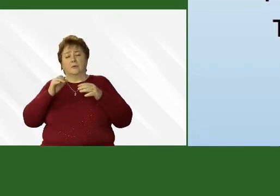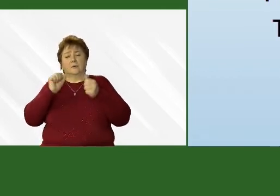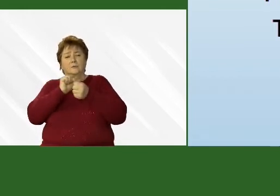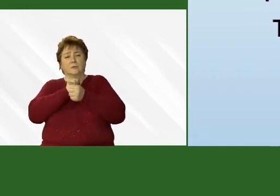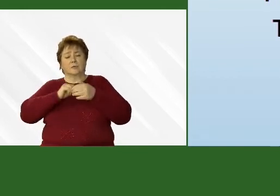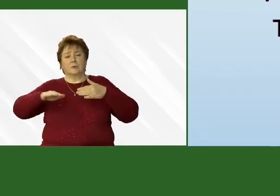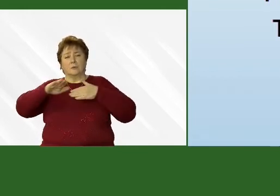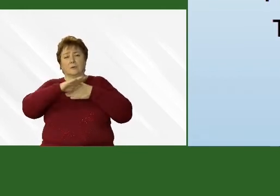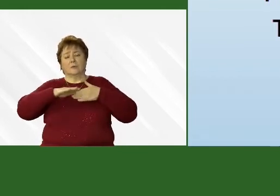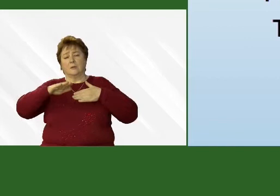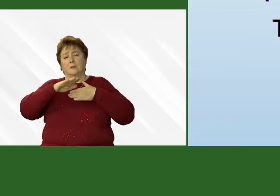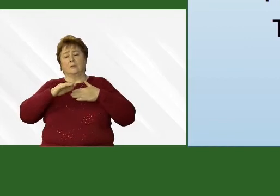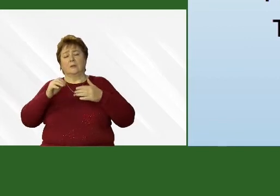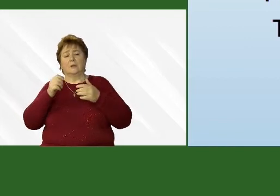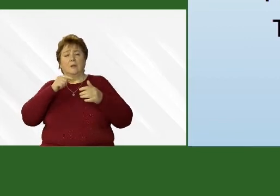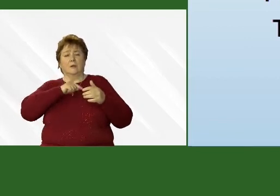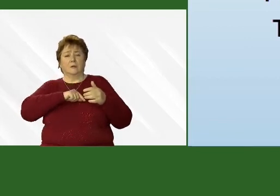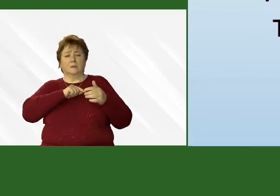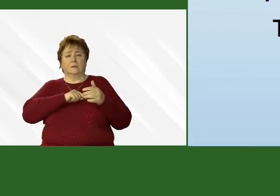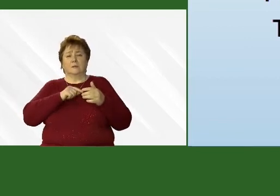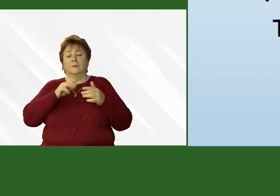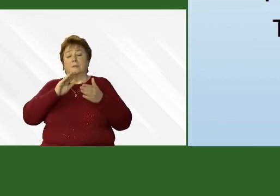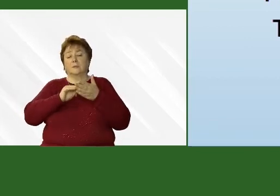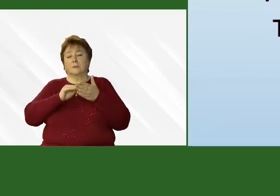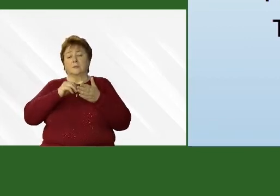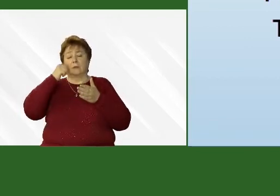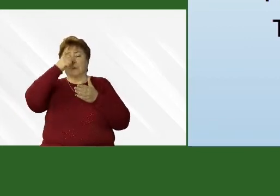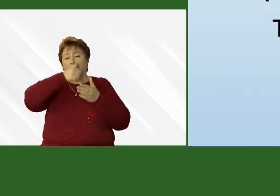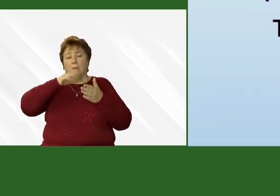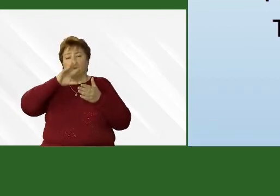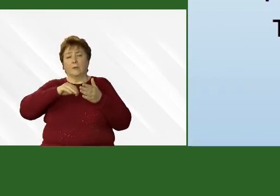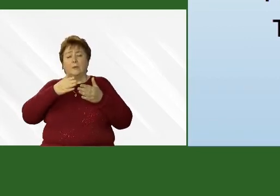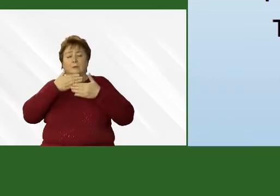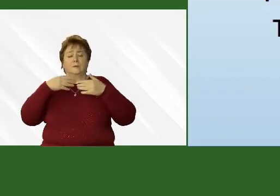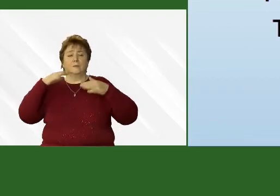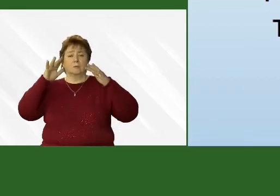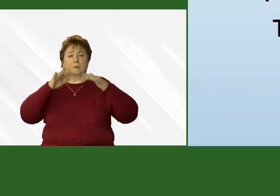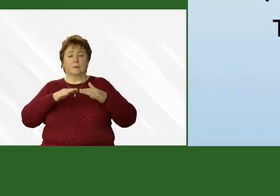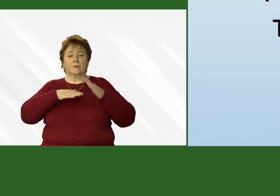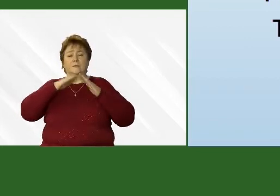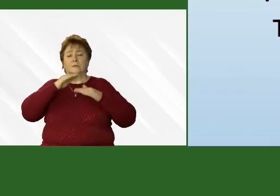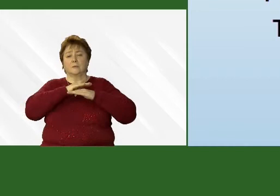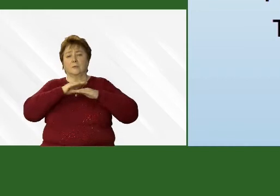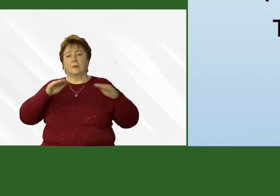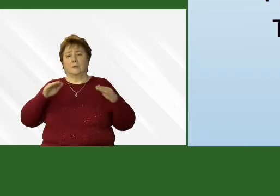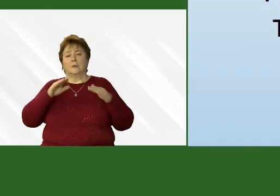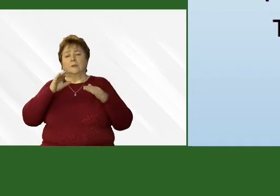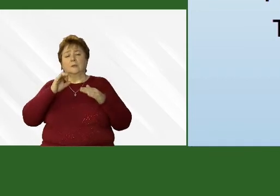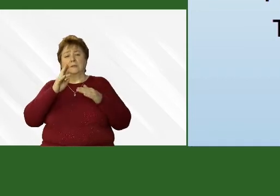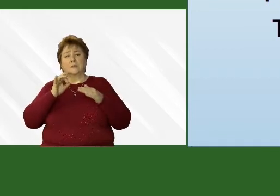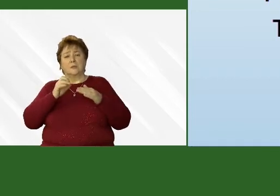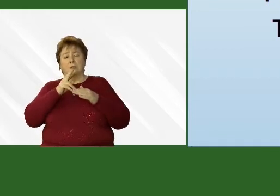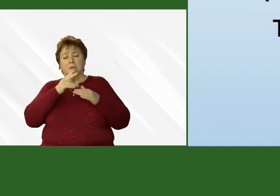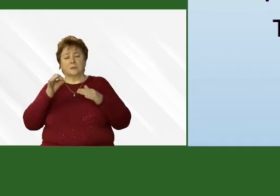Макмерда, характеризующихся почти круглогодичным отсутствием снега, высоким уровнем инсоляции